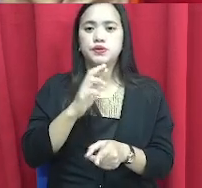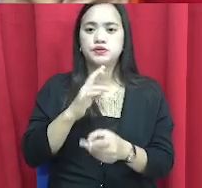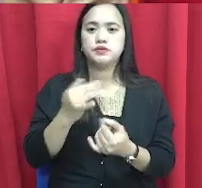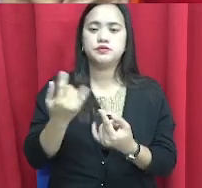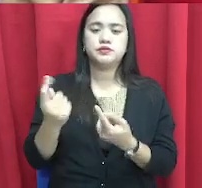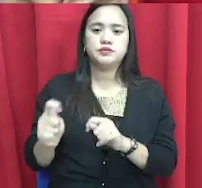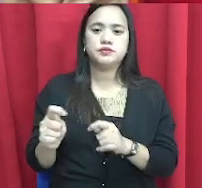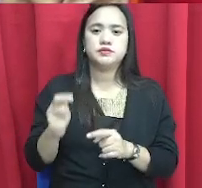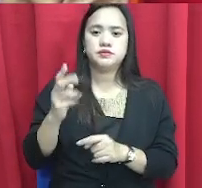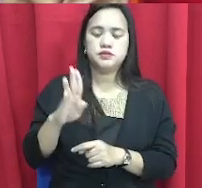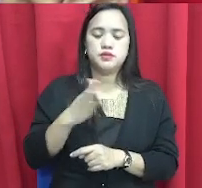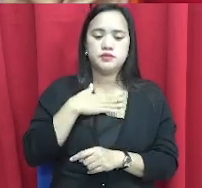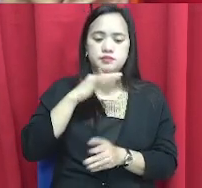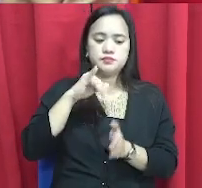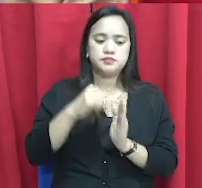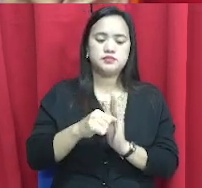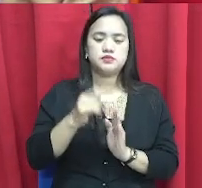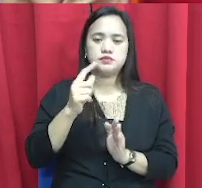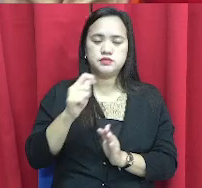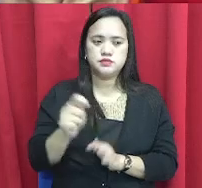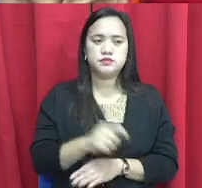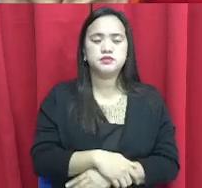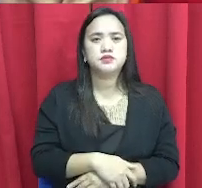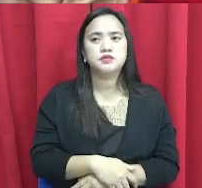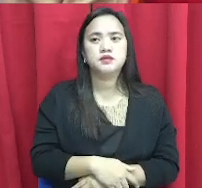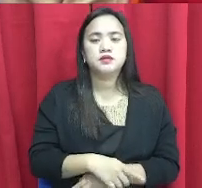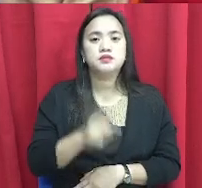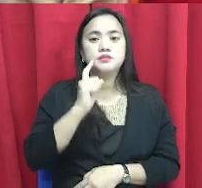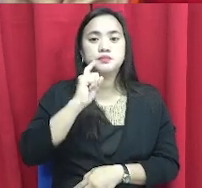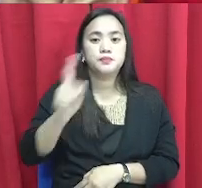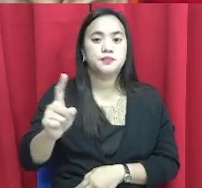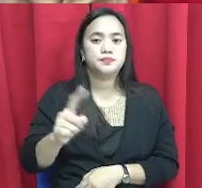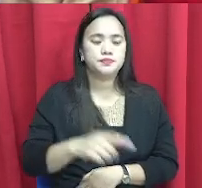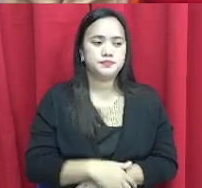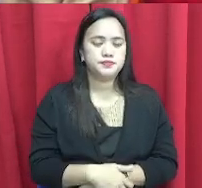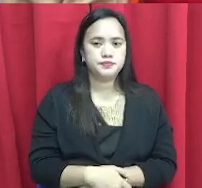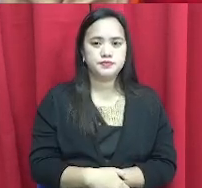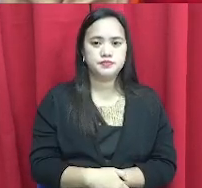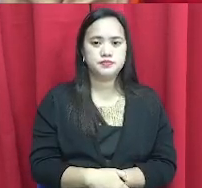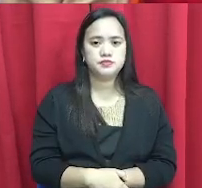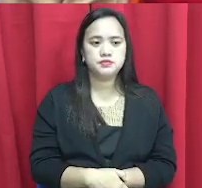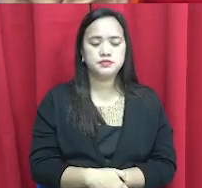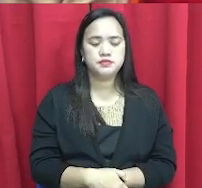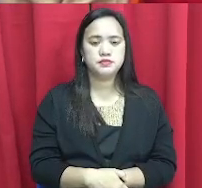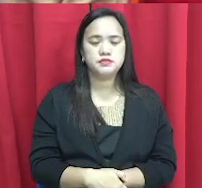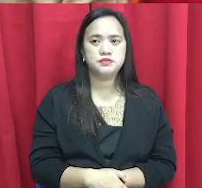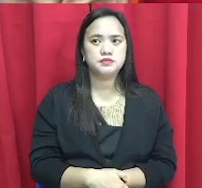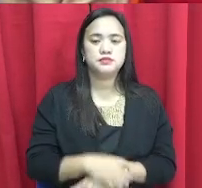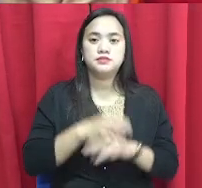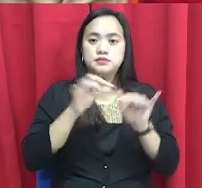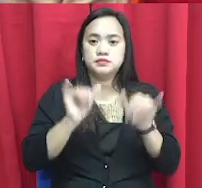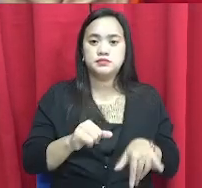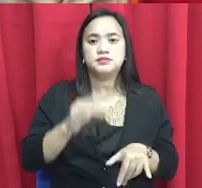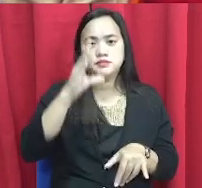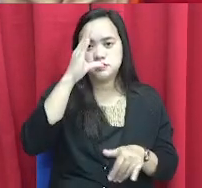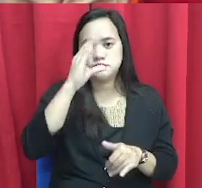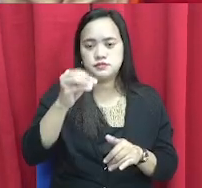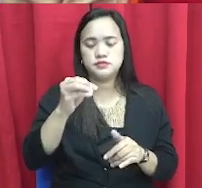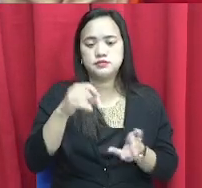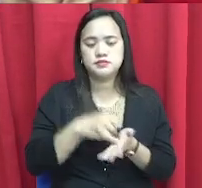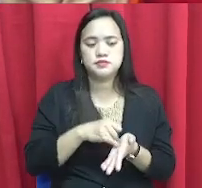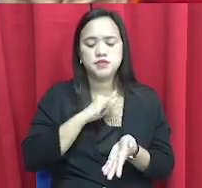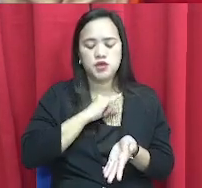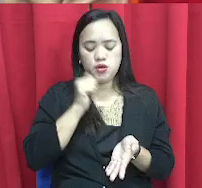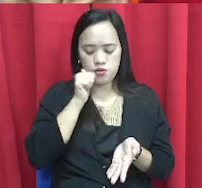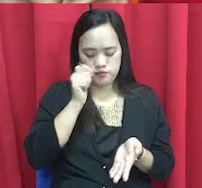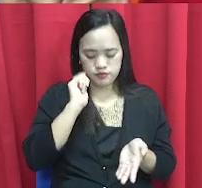I'm just a spokesman statesman sina Sabi ko sa inyo ito ang